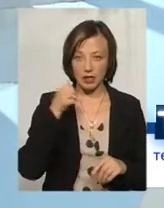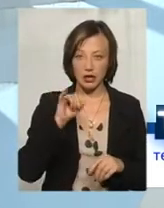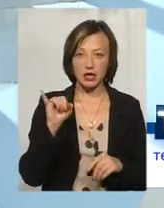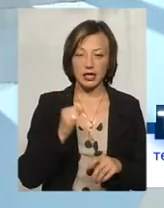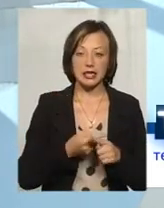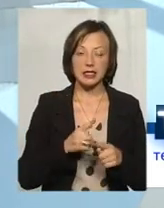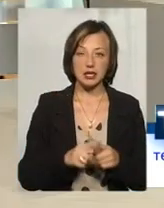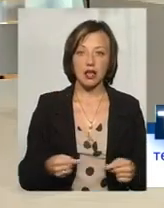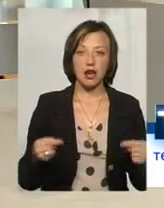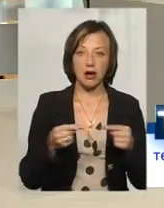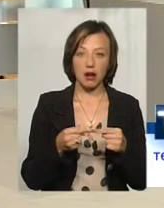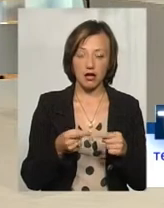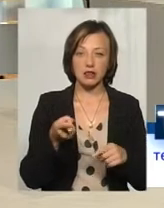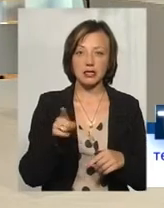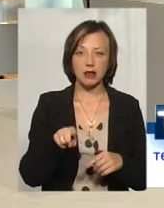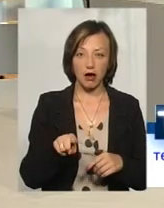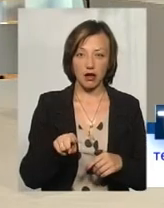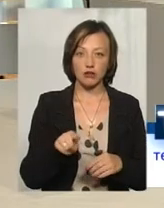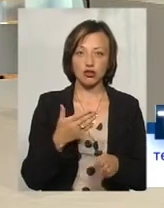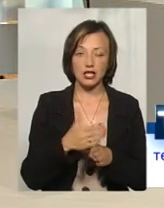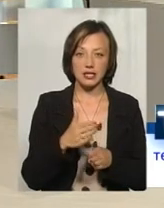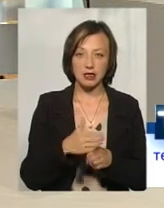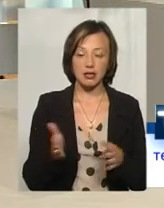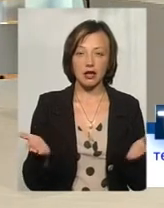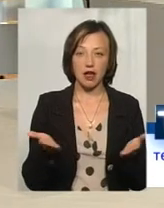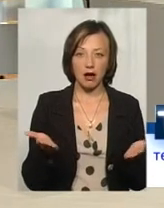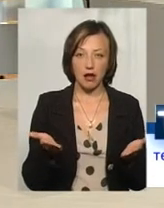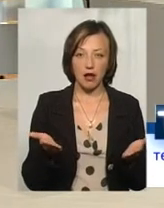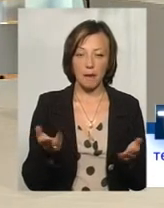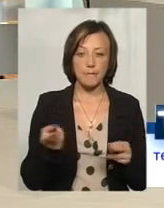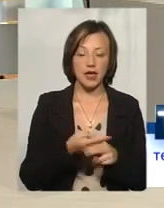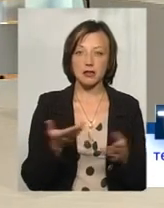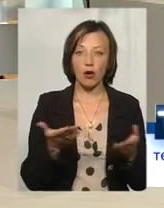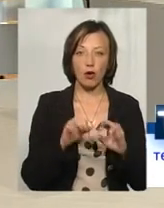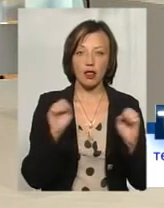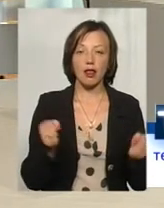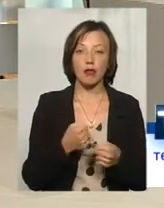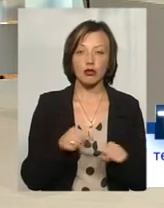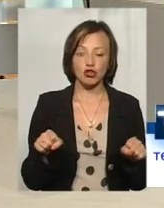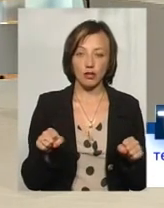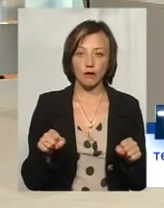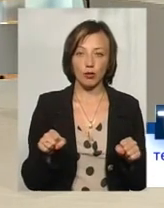це якраз та частина, яка без якої неможливо